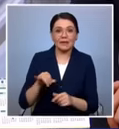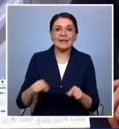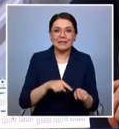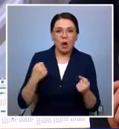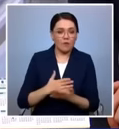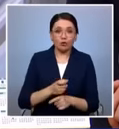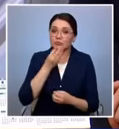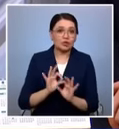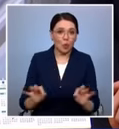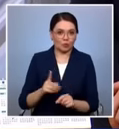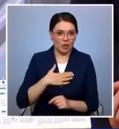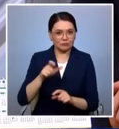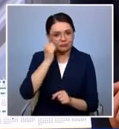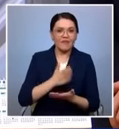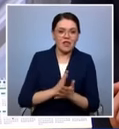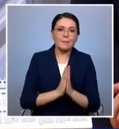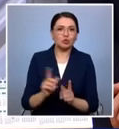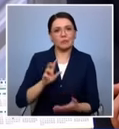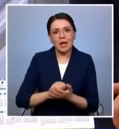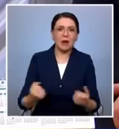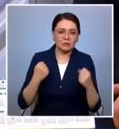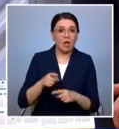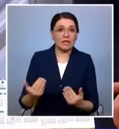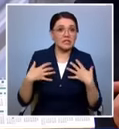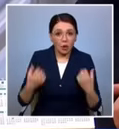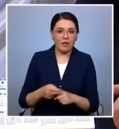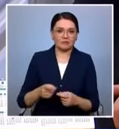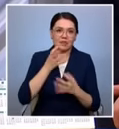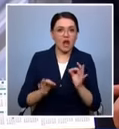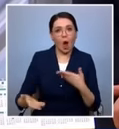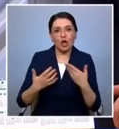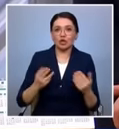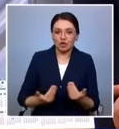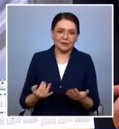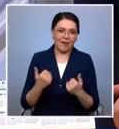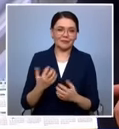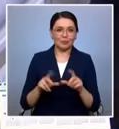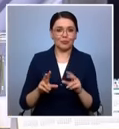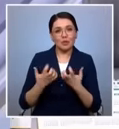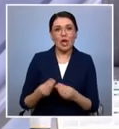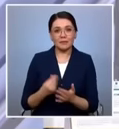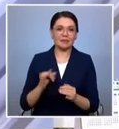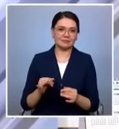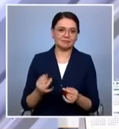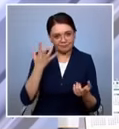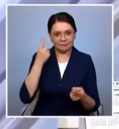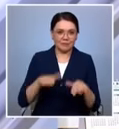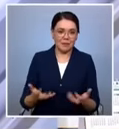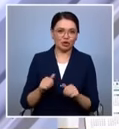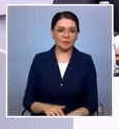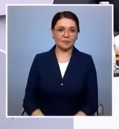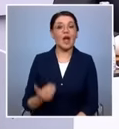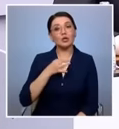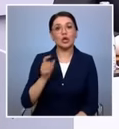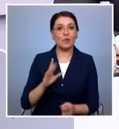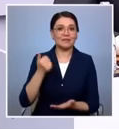к 2030 году. Ну, короче, уфимцы, забудьте про цирк. Был вопрос и о реконструкции памятника